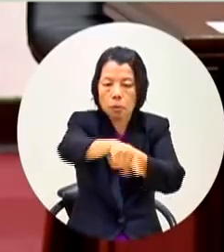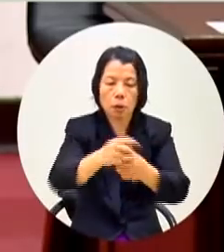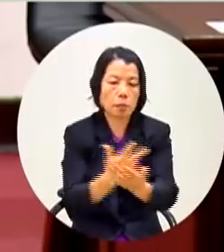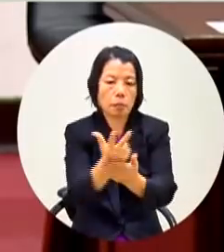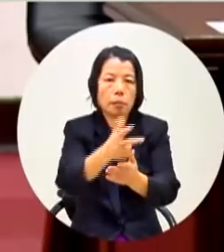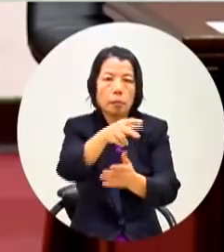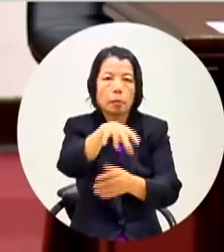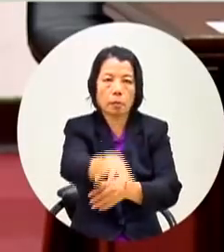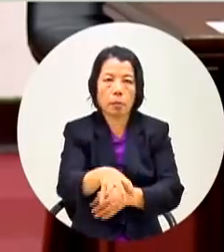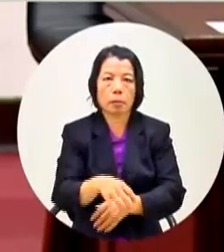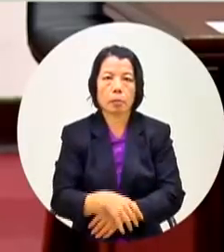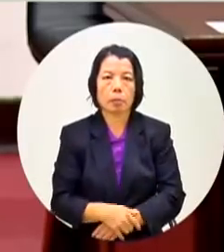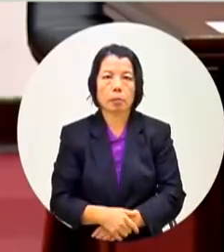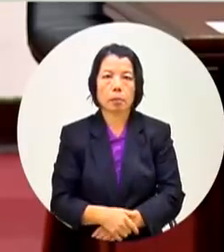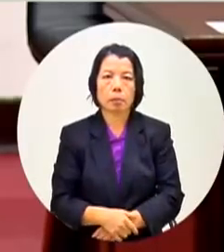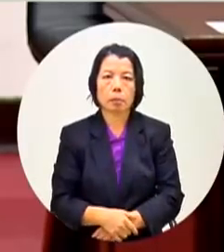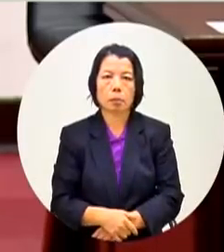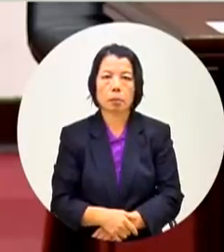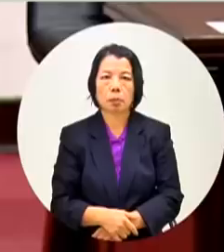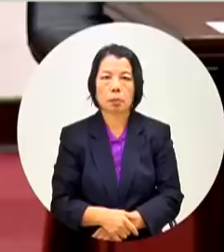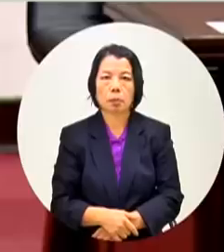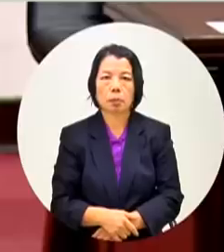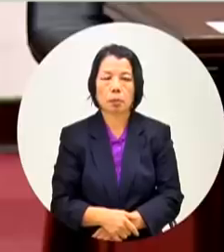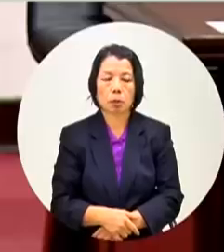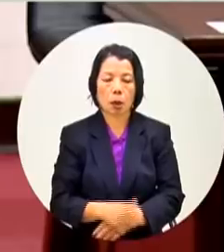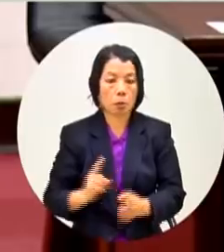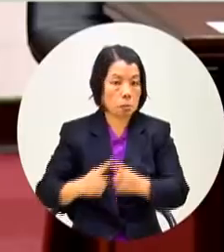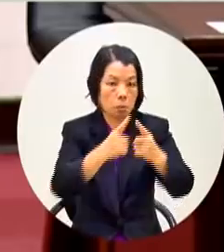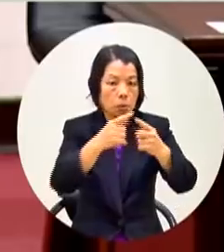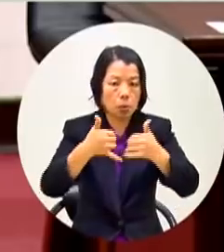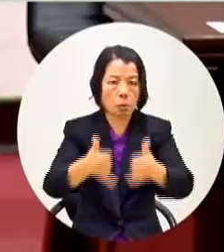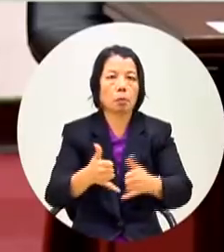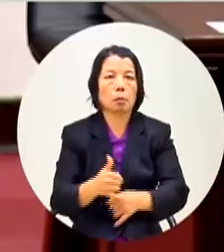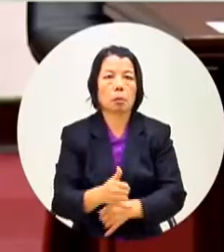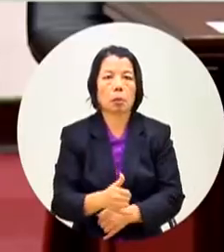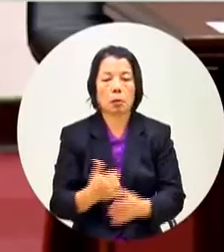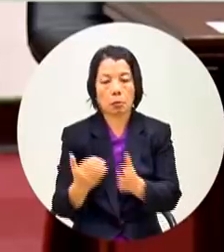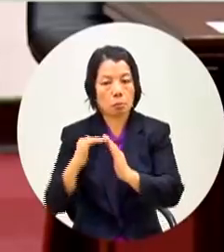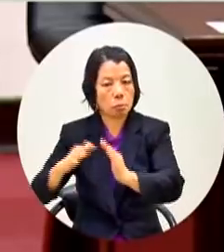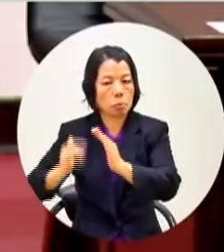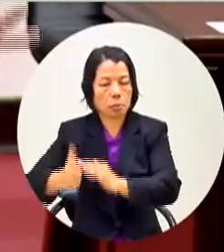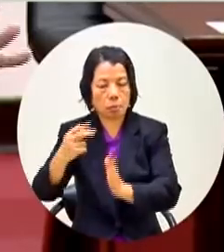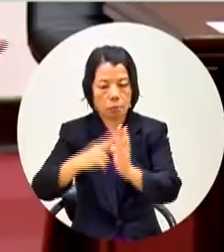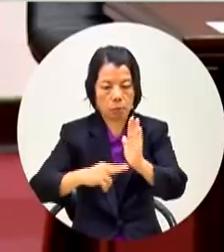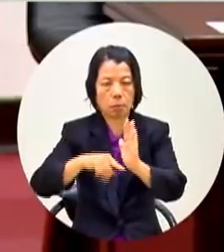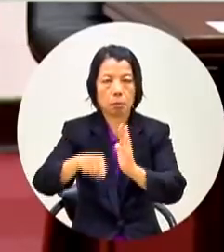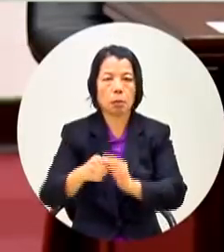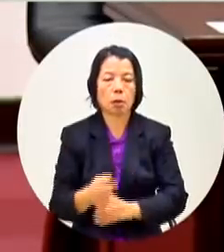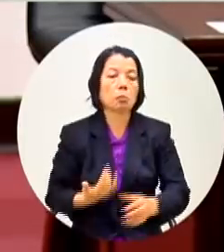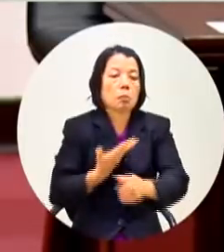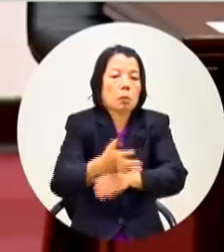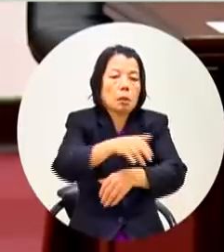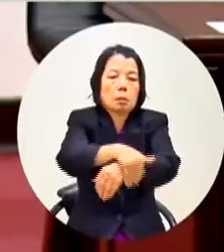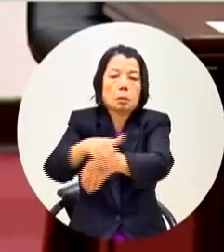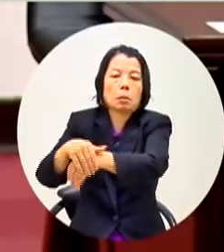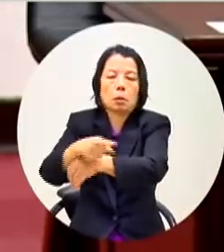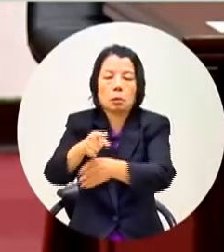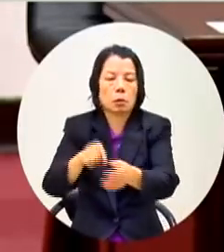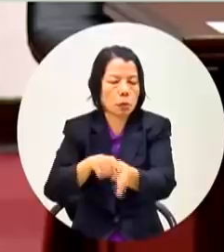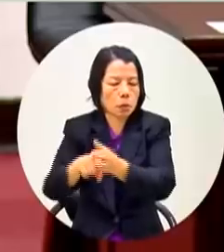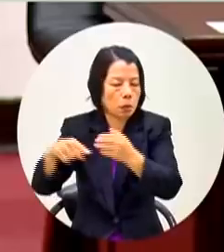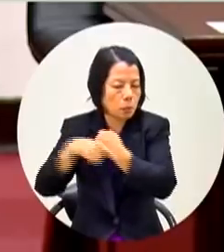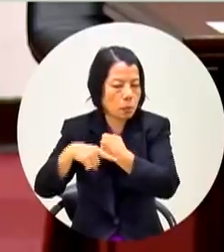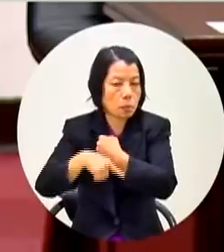因为争议的路线，好，就刚才市长讲的，就交由专家学者，好，他们去做处理。那没有争议